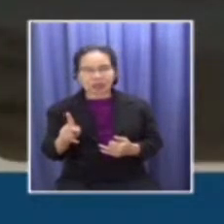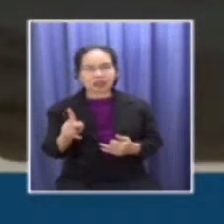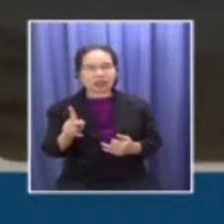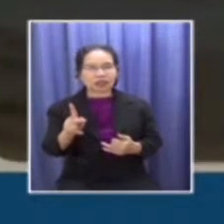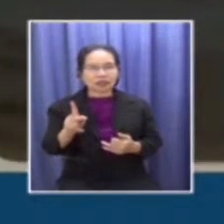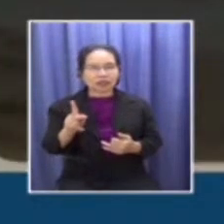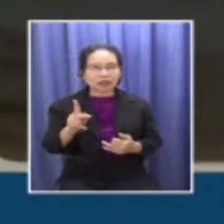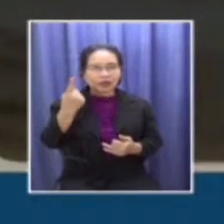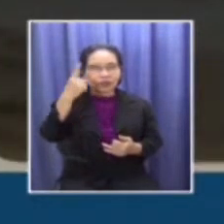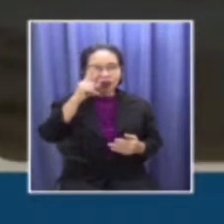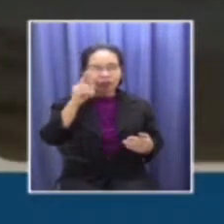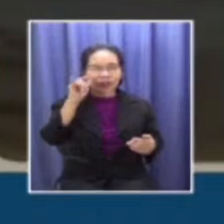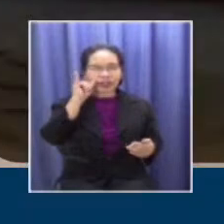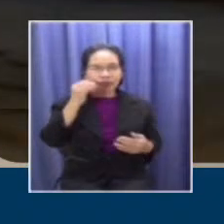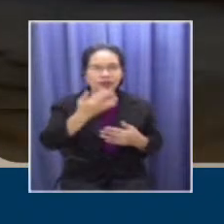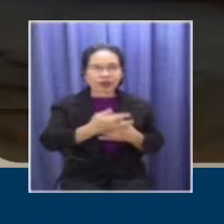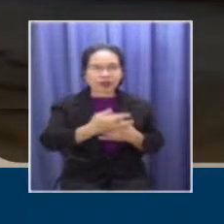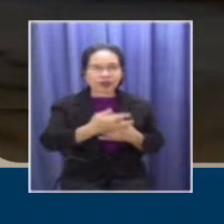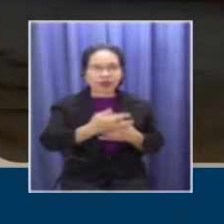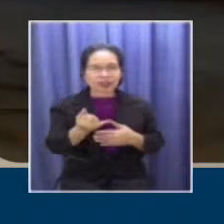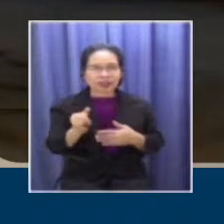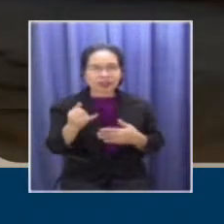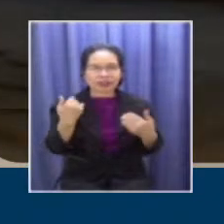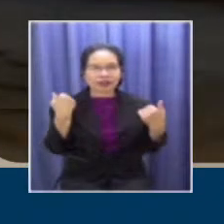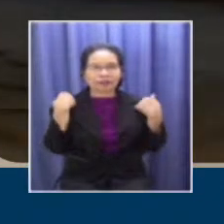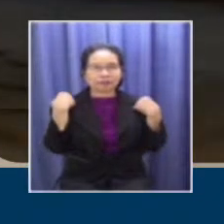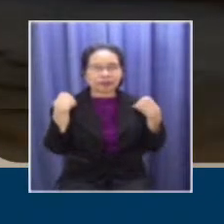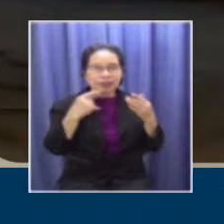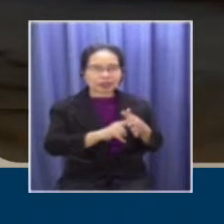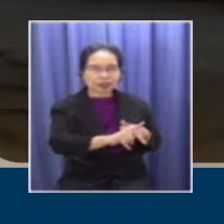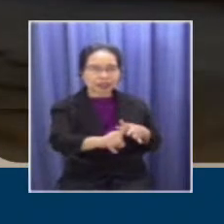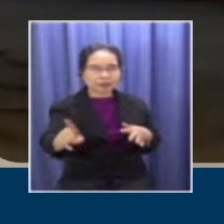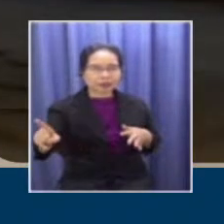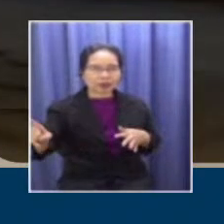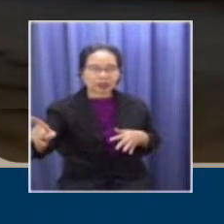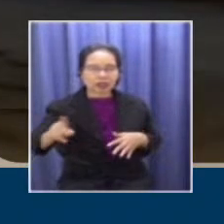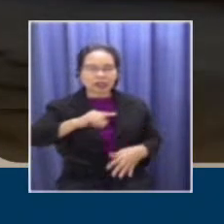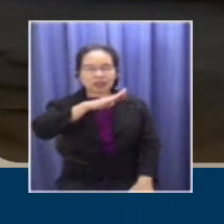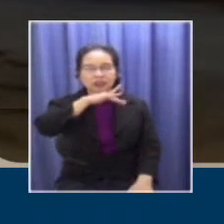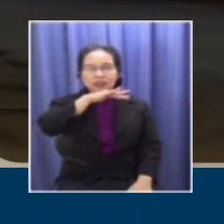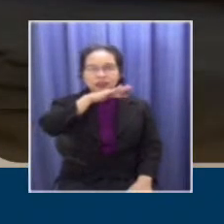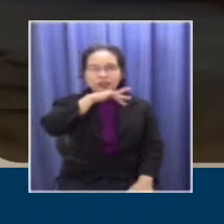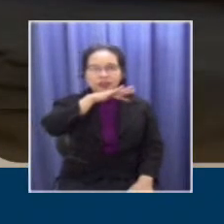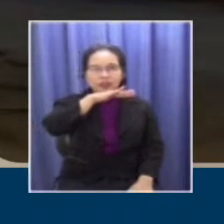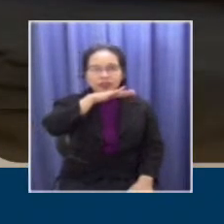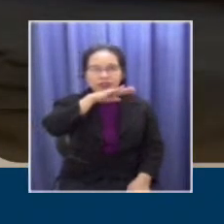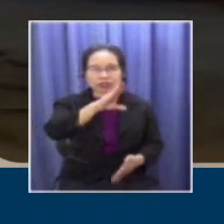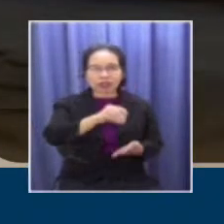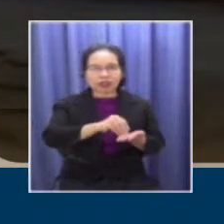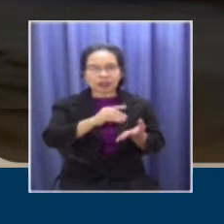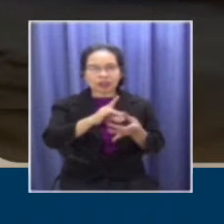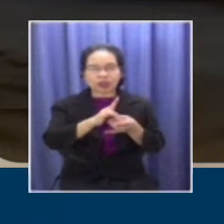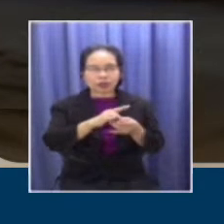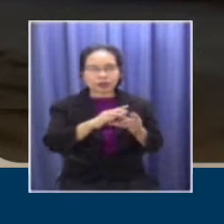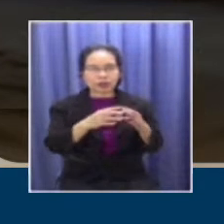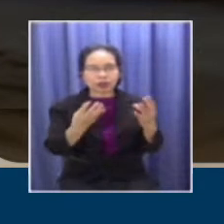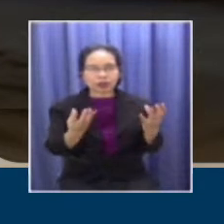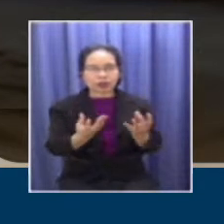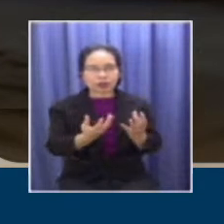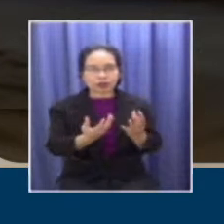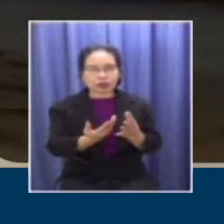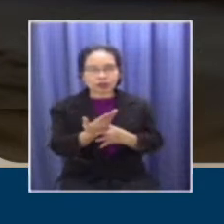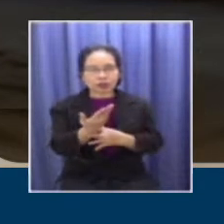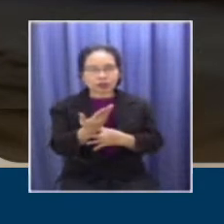no asekyerɛ ne sɛn ɔma yɛn kenkan Petro ngoma ɛtɔ so mmienu ɛti mmienu ɛnkyɛmu